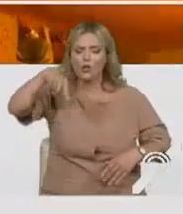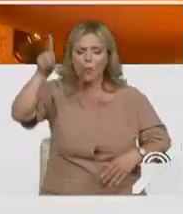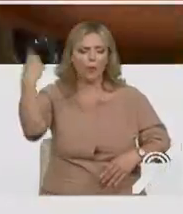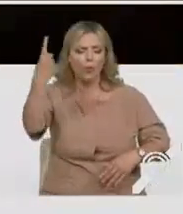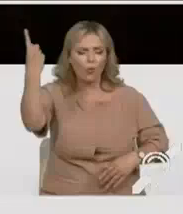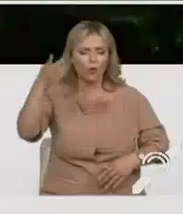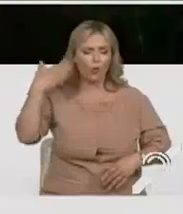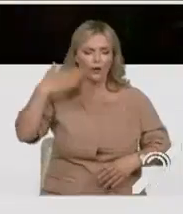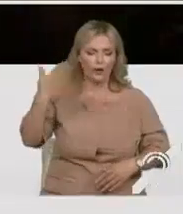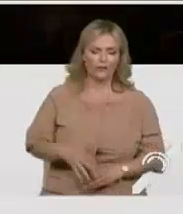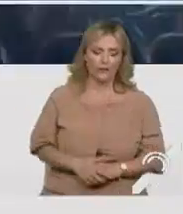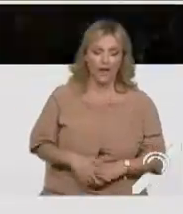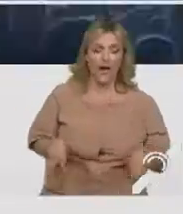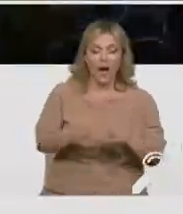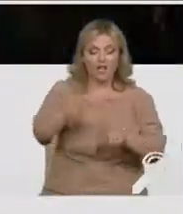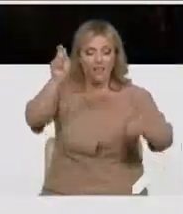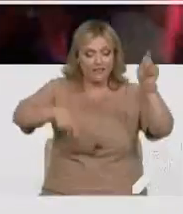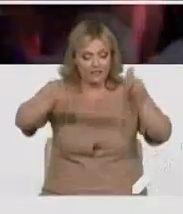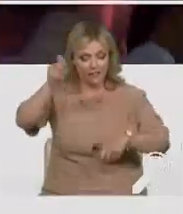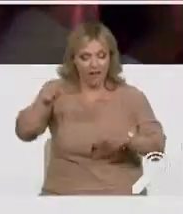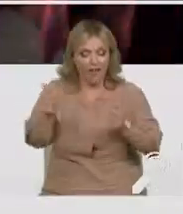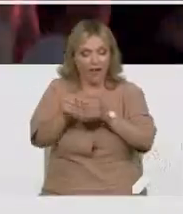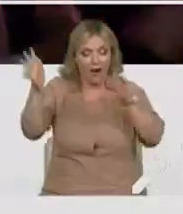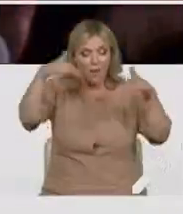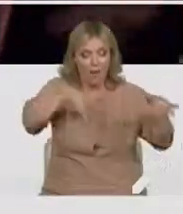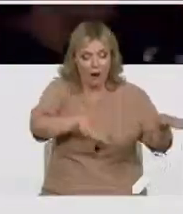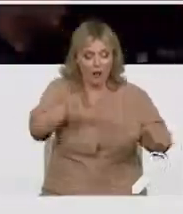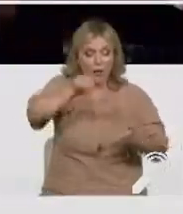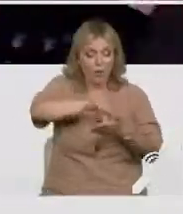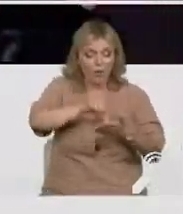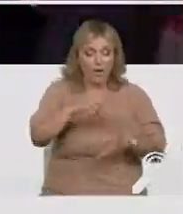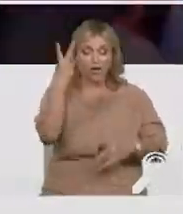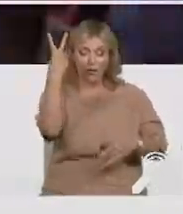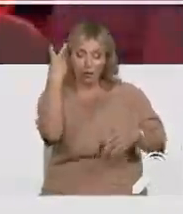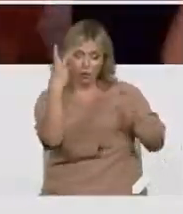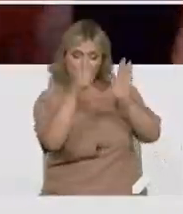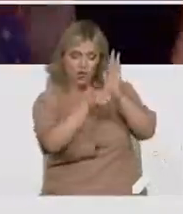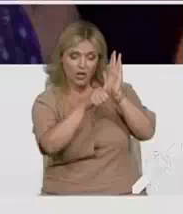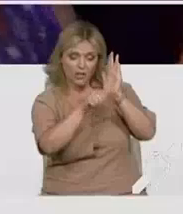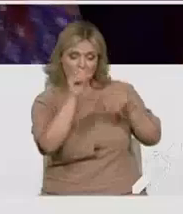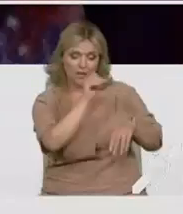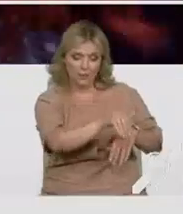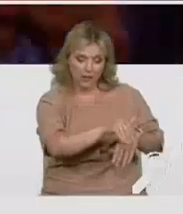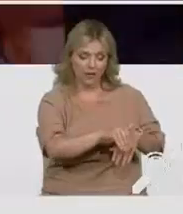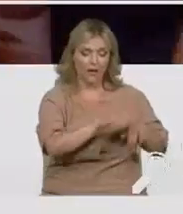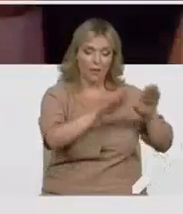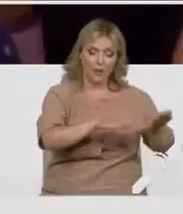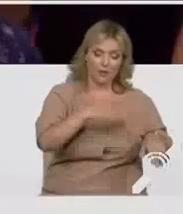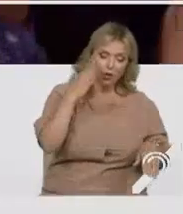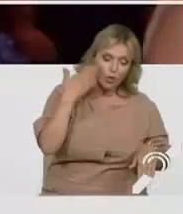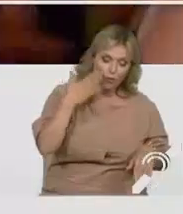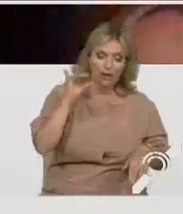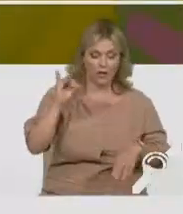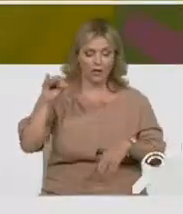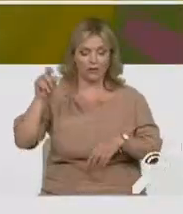iubesc! Festivalul de pe plajă a atras peste 260.000 de participanți din țară și din străinătate. A fost o